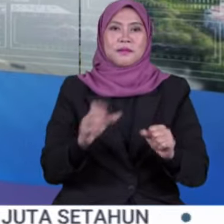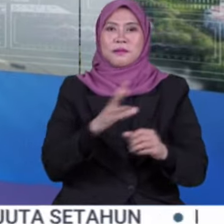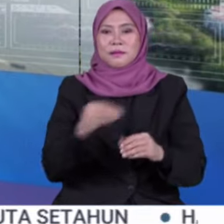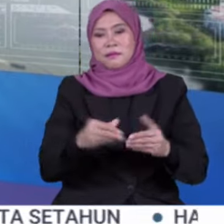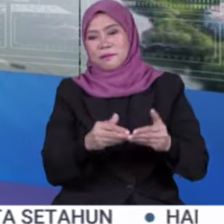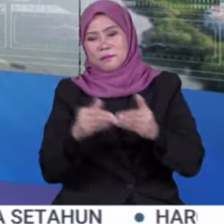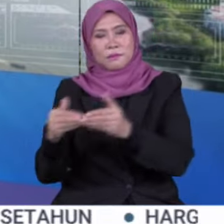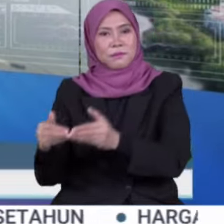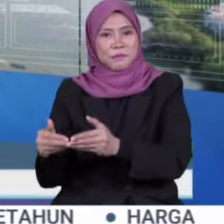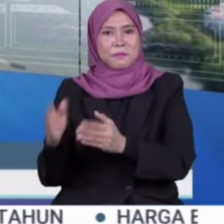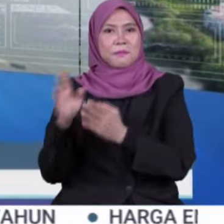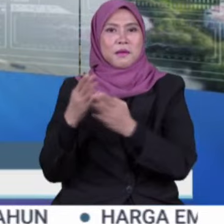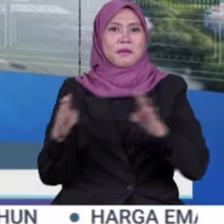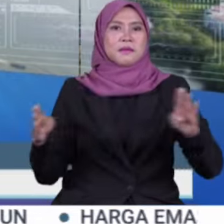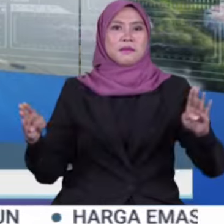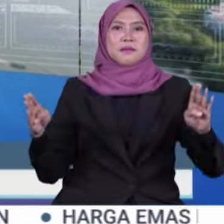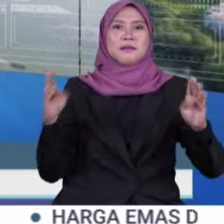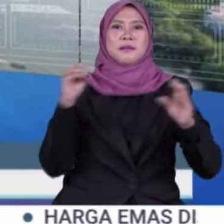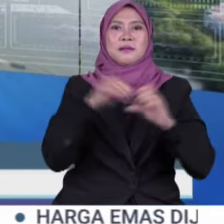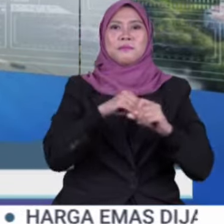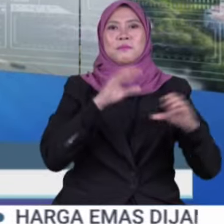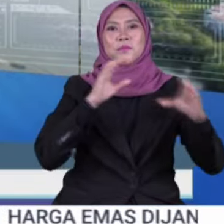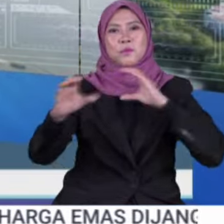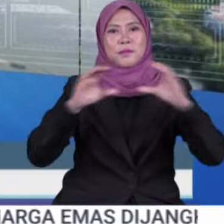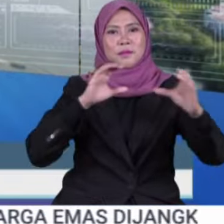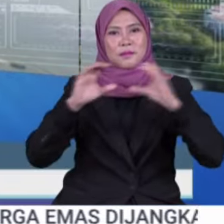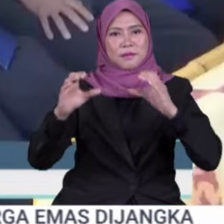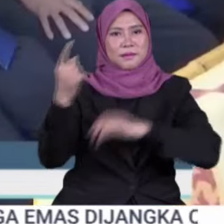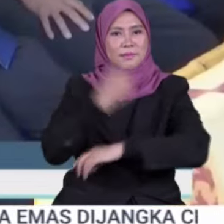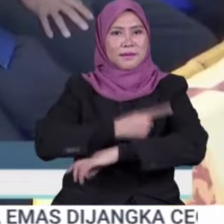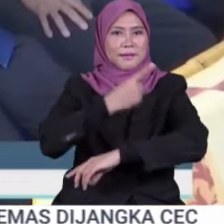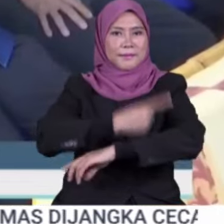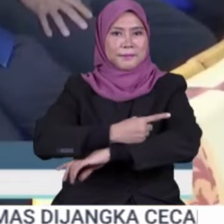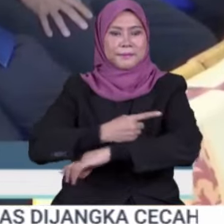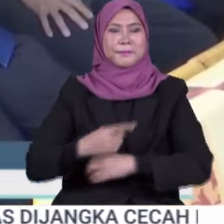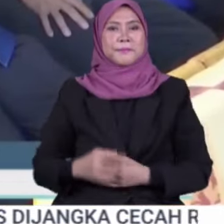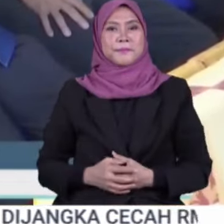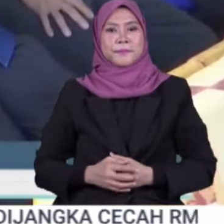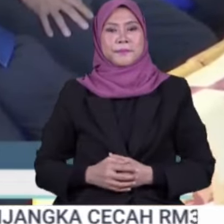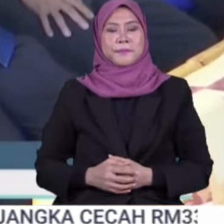seterusnya mengaplikasikan bahasa itu dalam komunikasi harian.